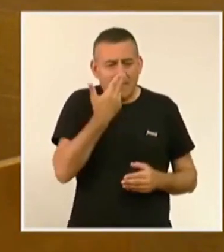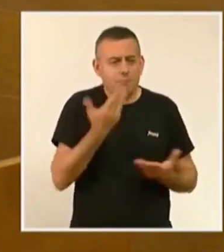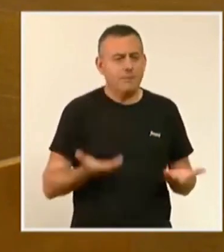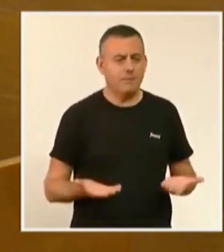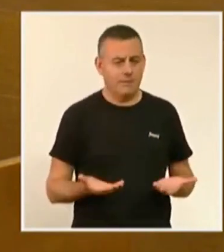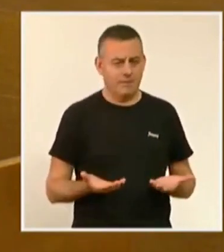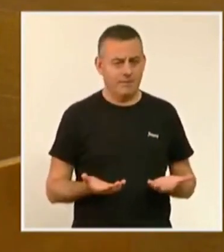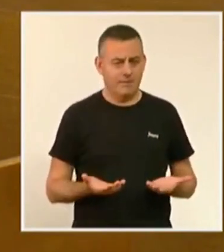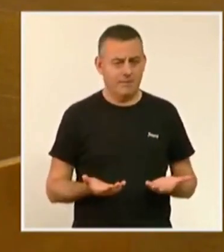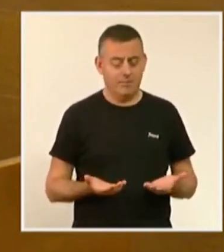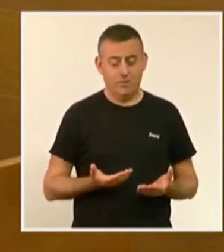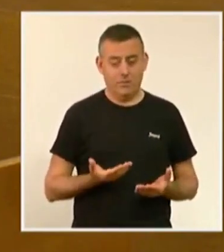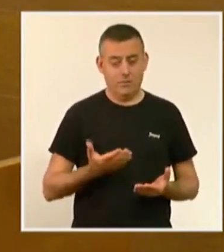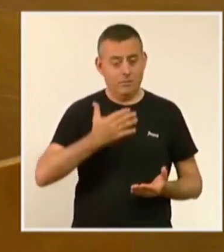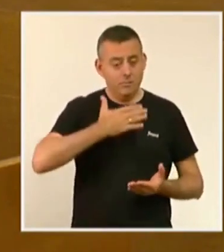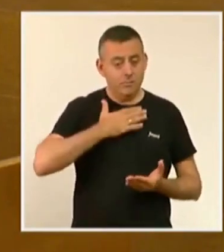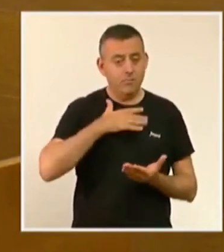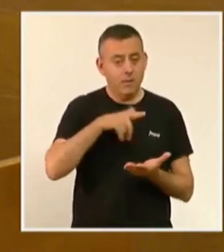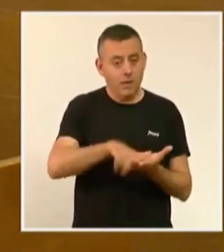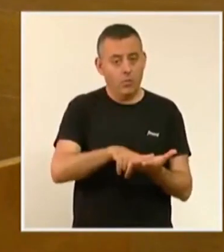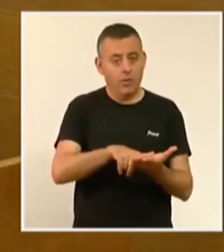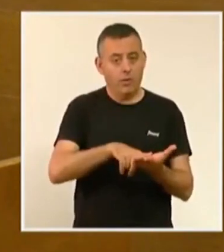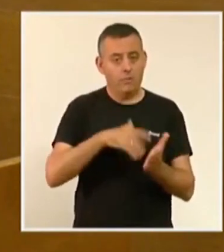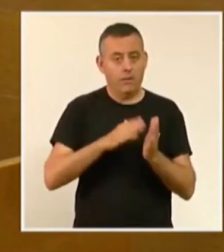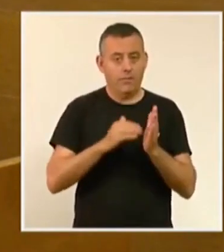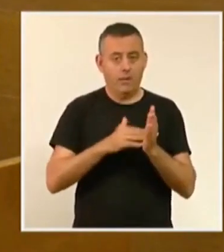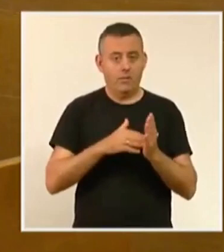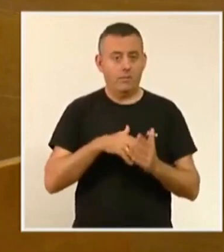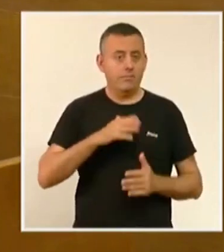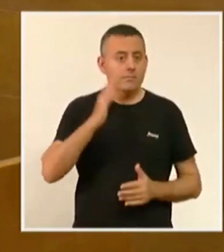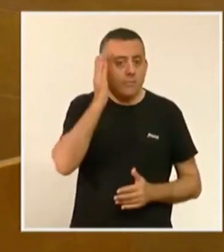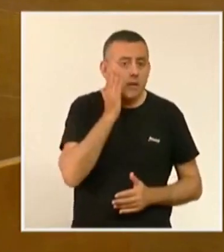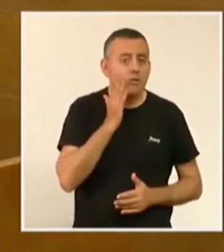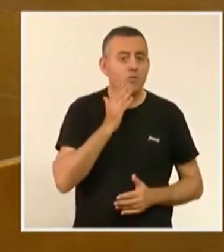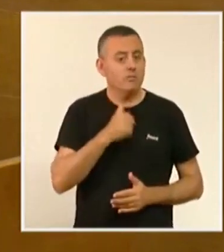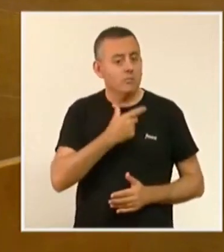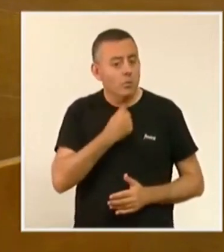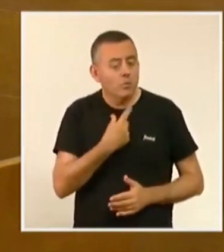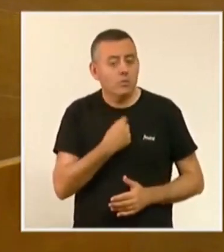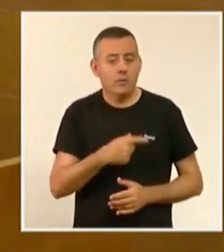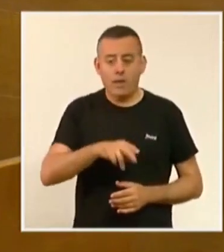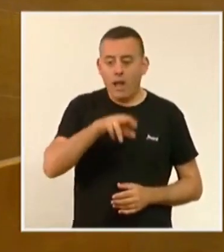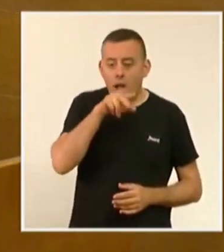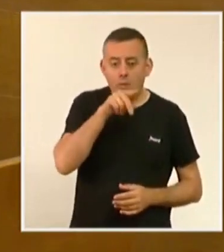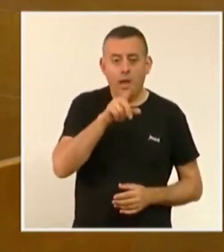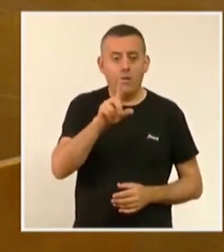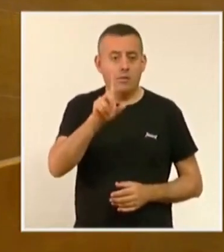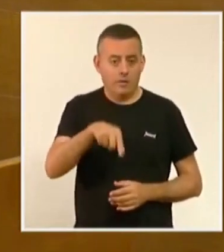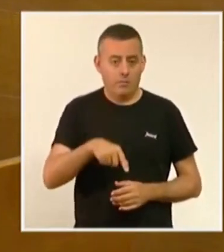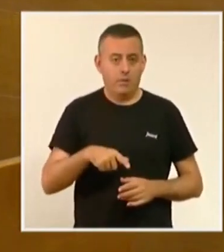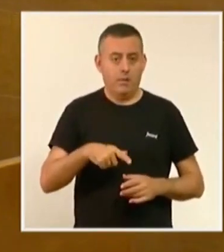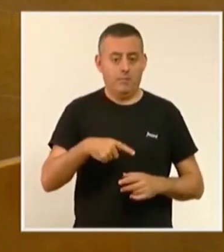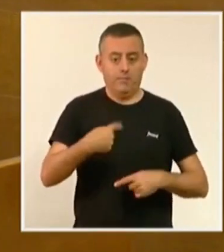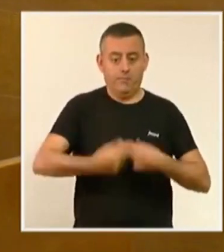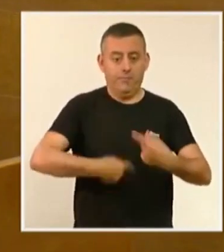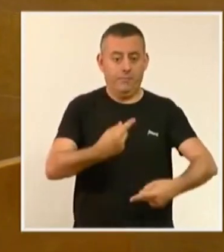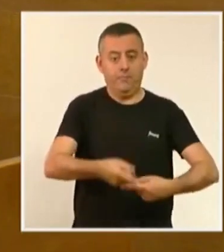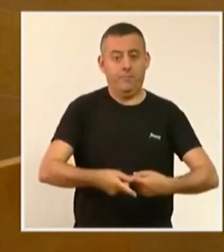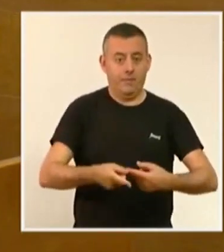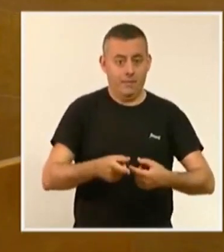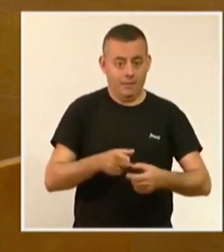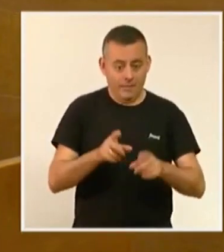Perquè estimar-la és parlar-la. És respectar-la. És transmetre-la a les noves generacions.